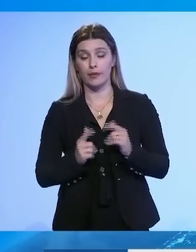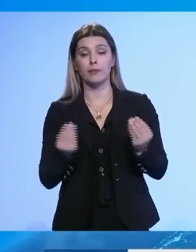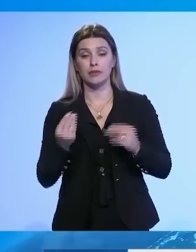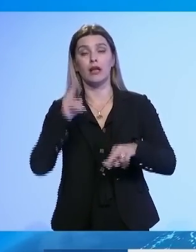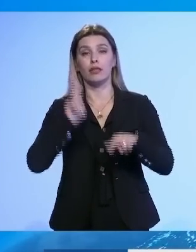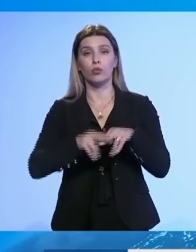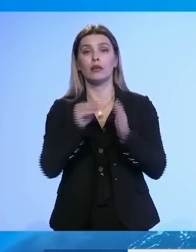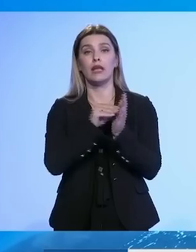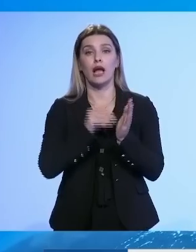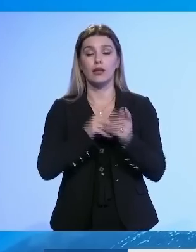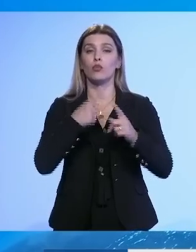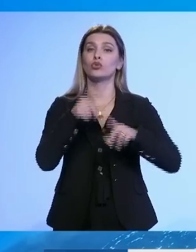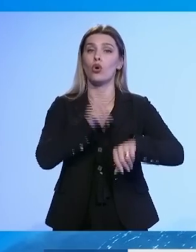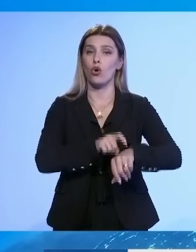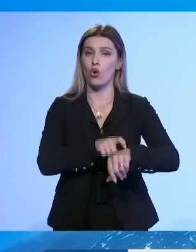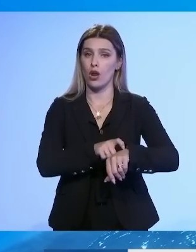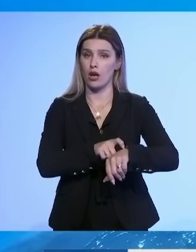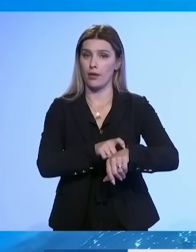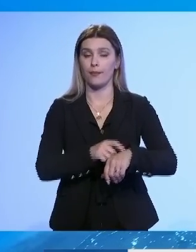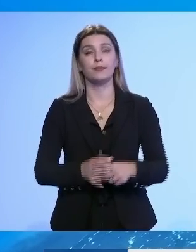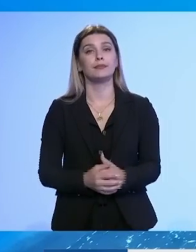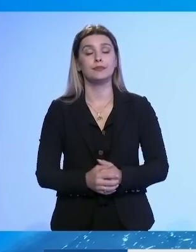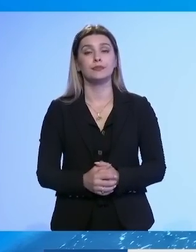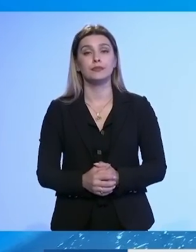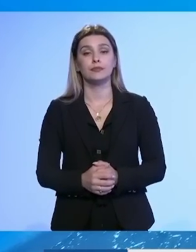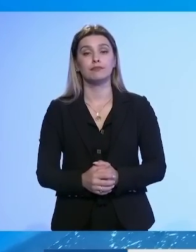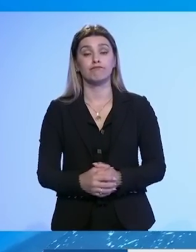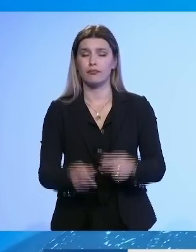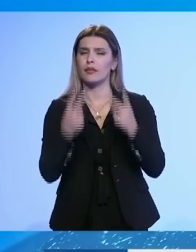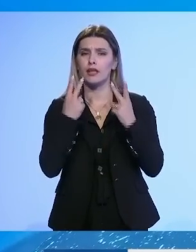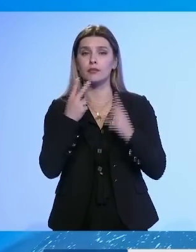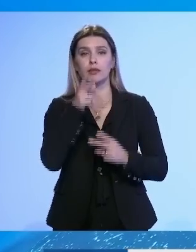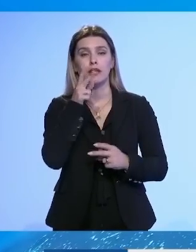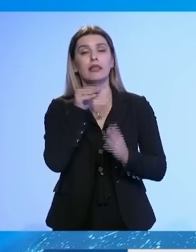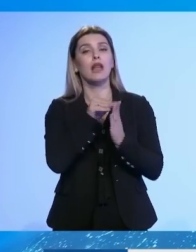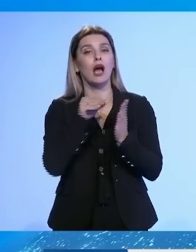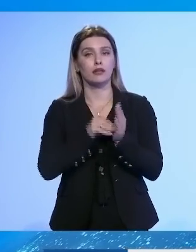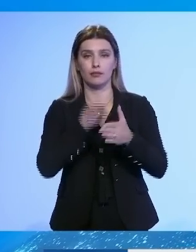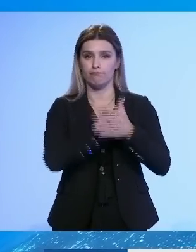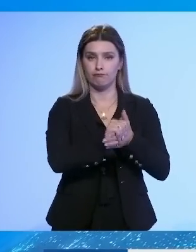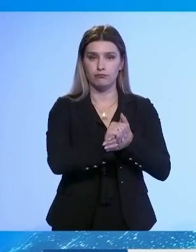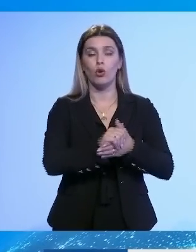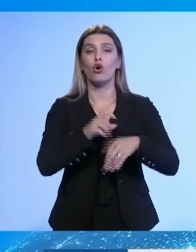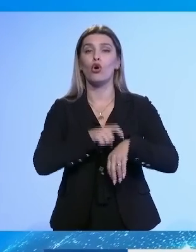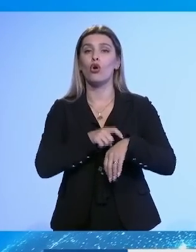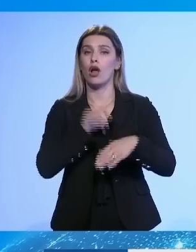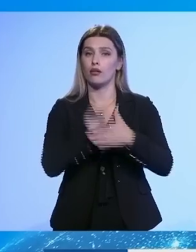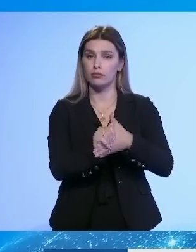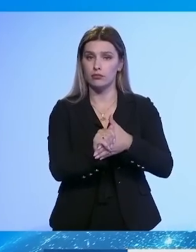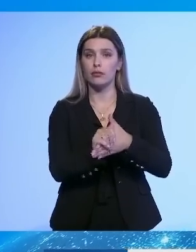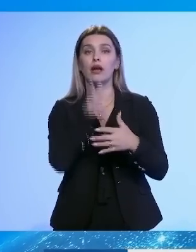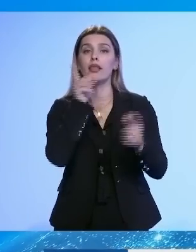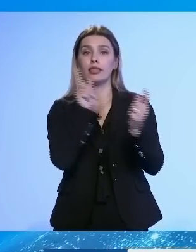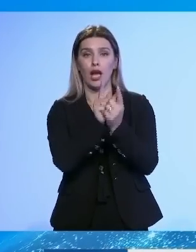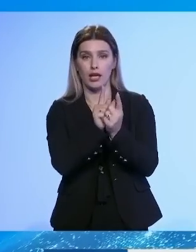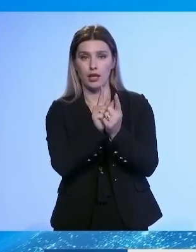shpallet data dhe koha e mbajtjes së takimit. Kryesoria është të kemi një datë dhe të kemi një kohë për të zhvilluar takimin,